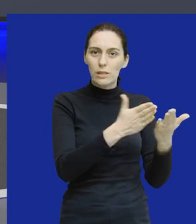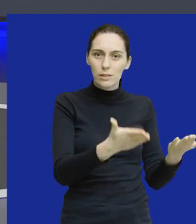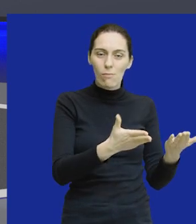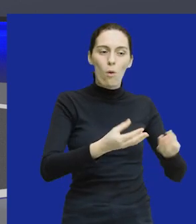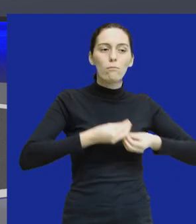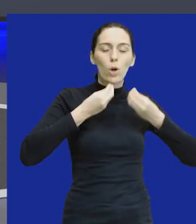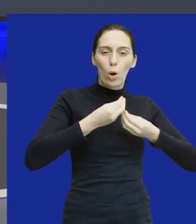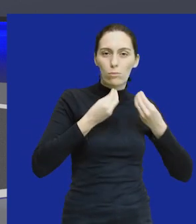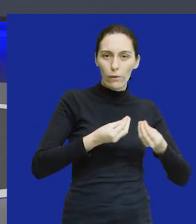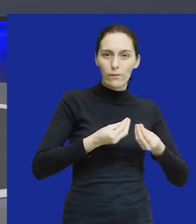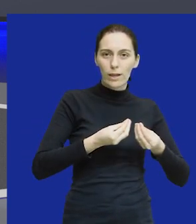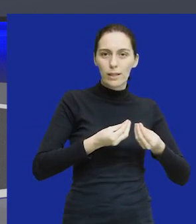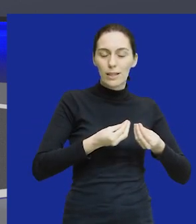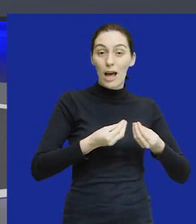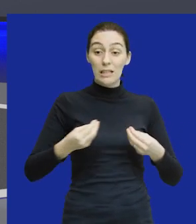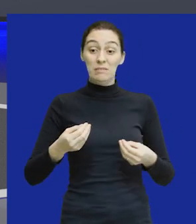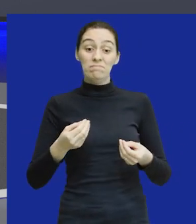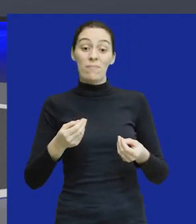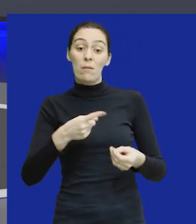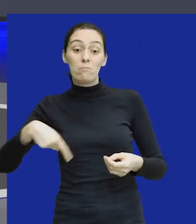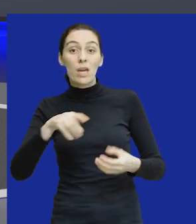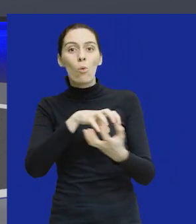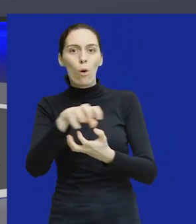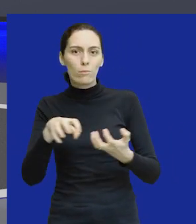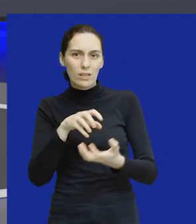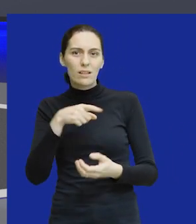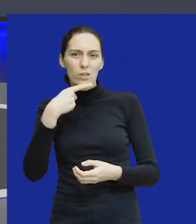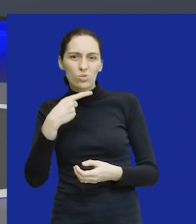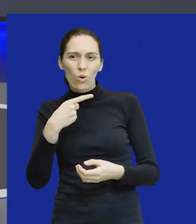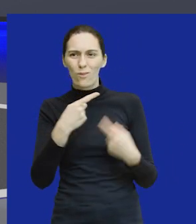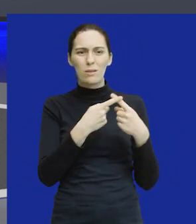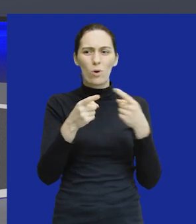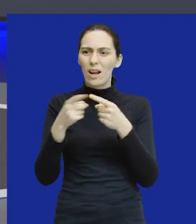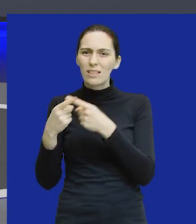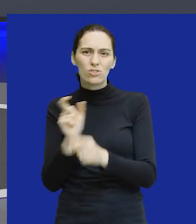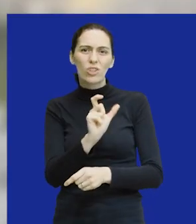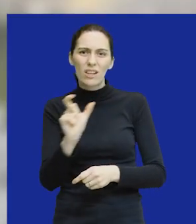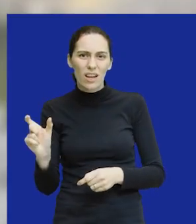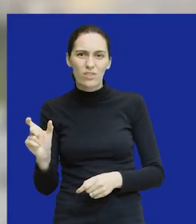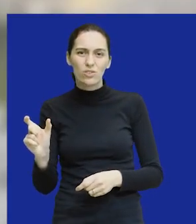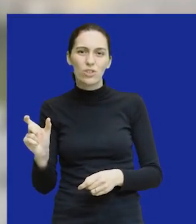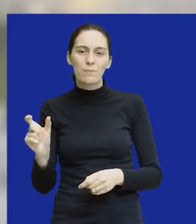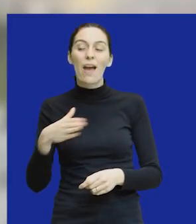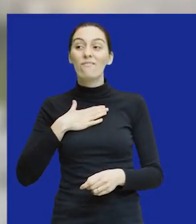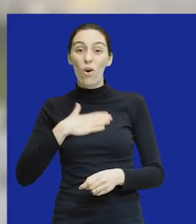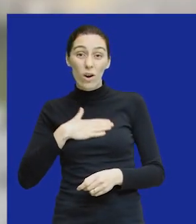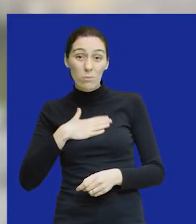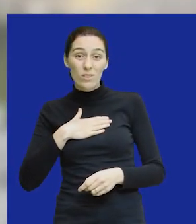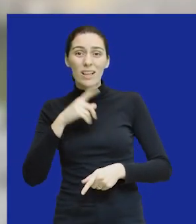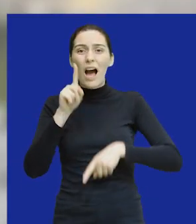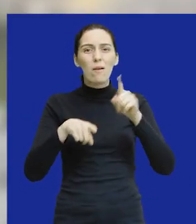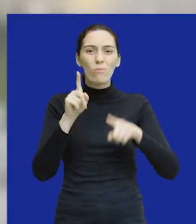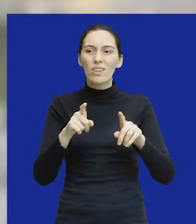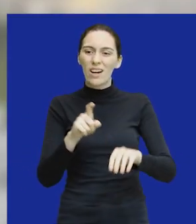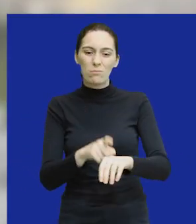propovjedi. Međutim, mi svi u obiteljima izgovaramo koje kakve riječi, u suštini se volimo, a